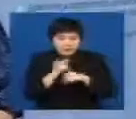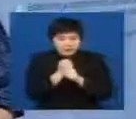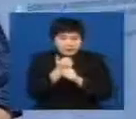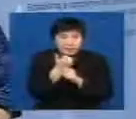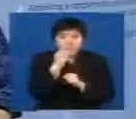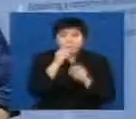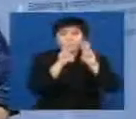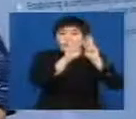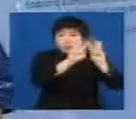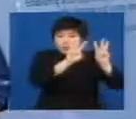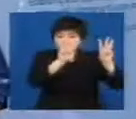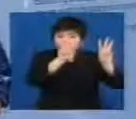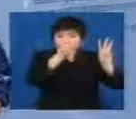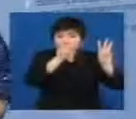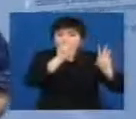ครับที่เว็บไซต์